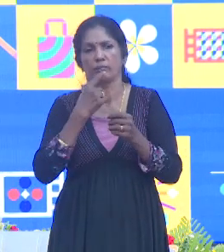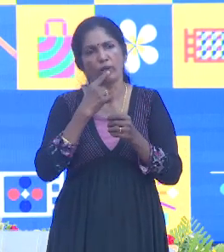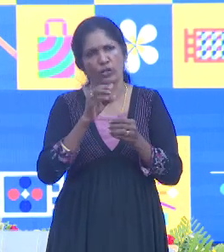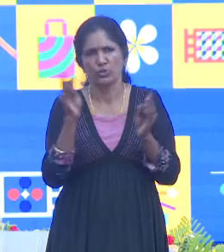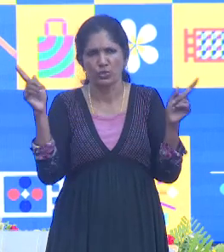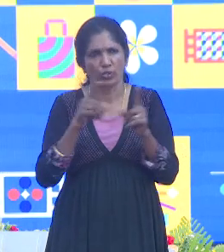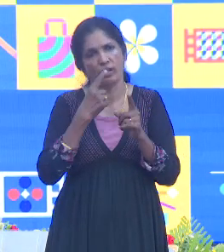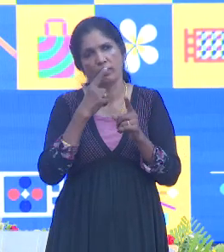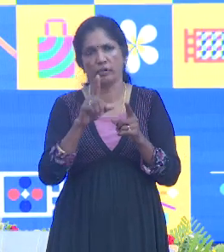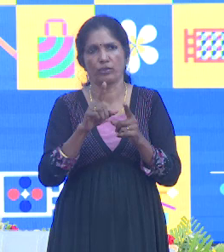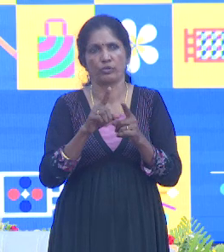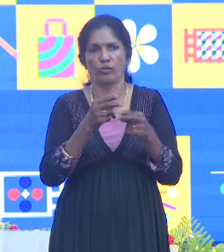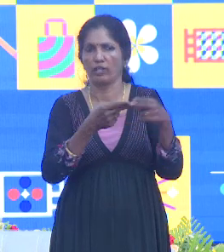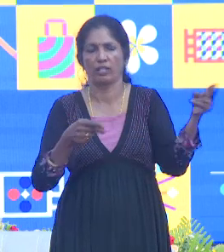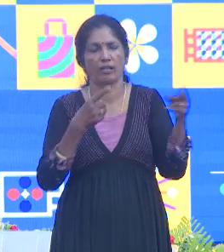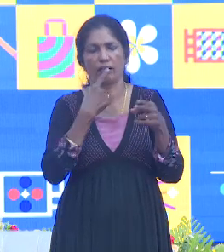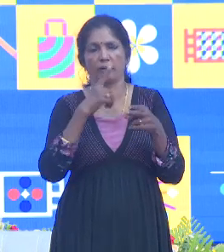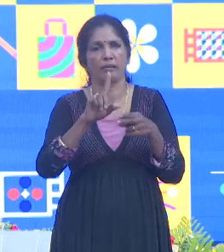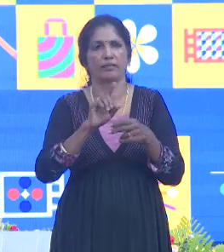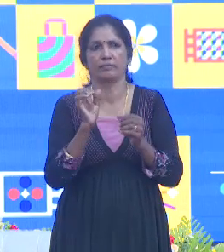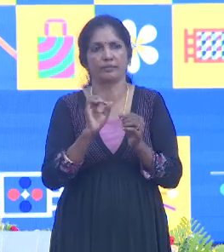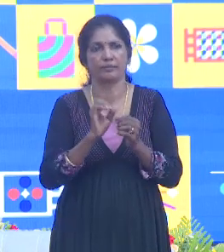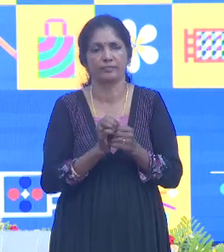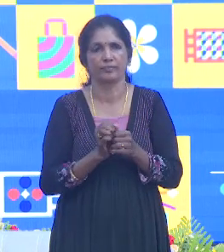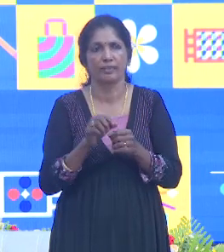ഉള്ളൂ. അതിൽ